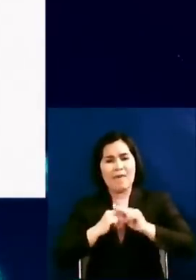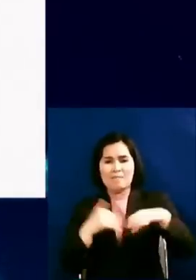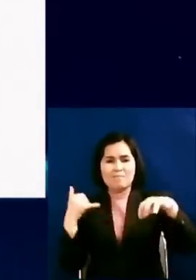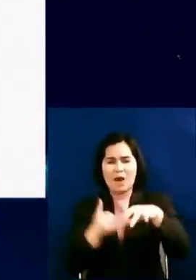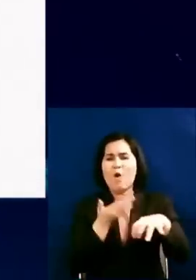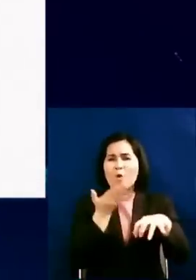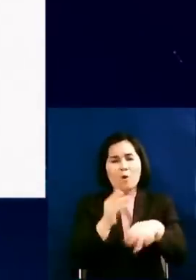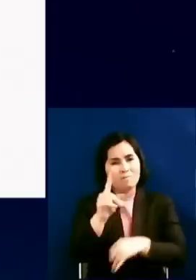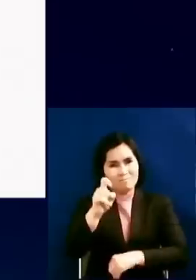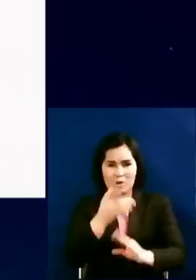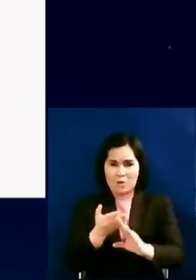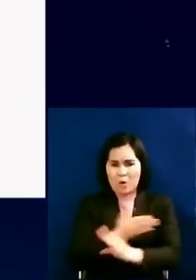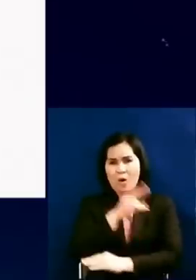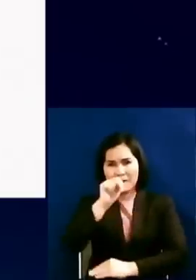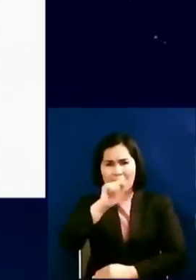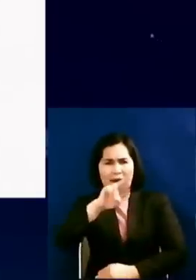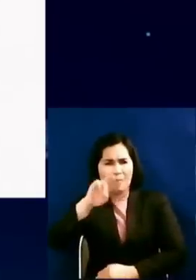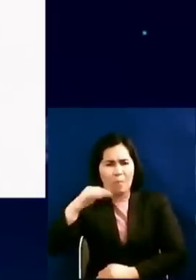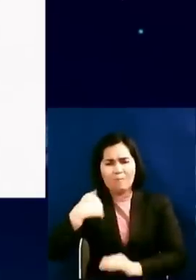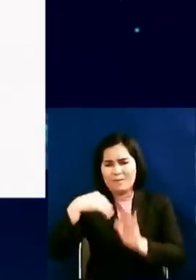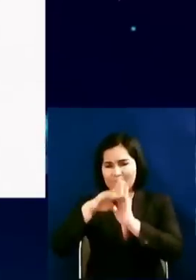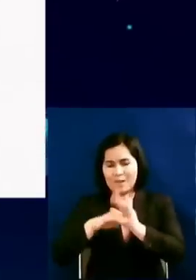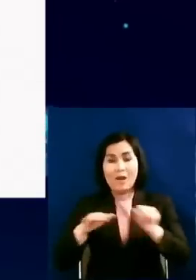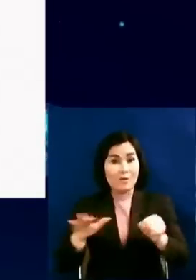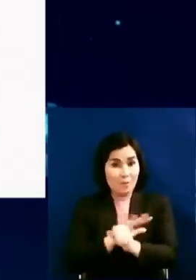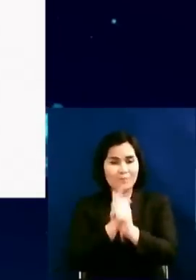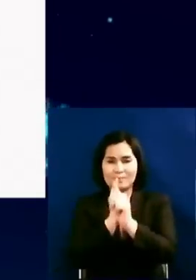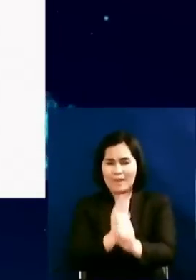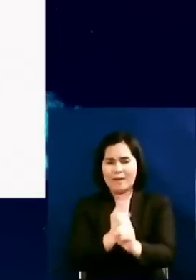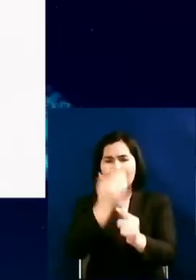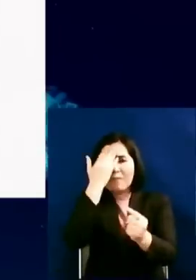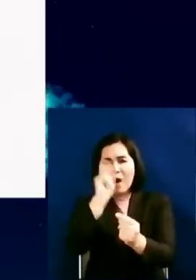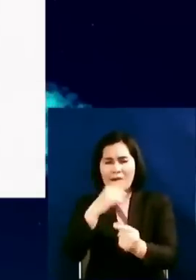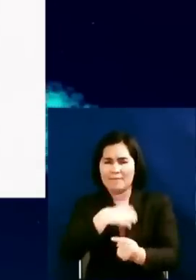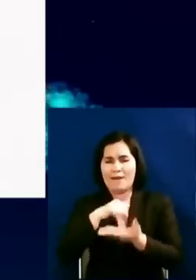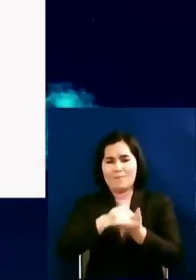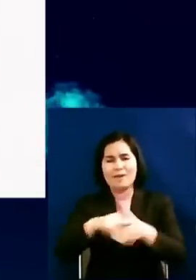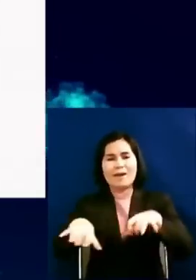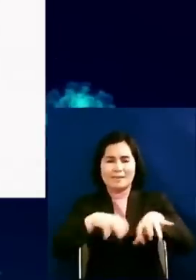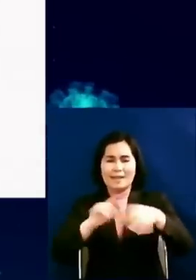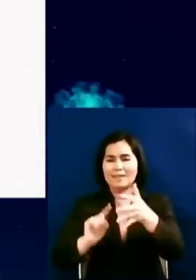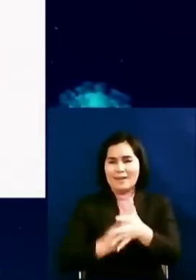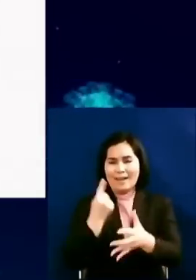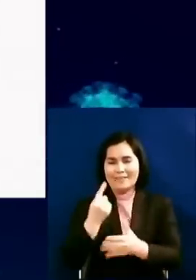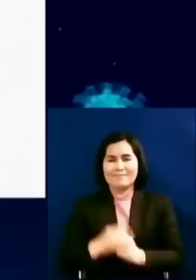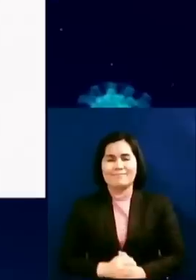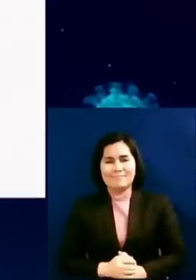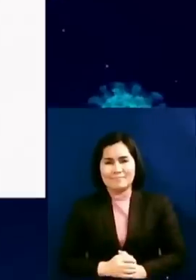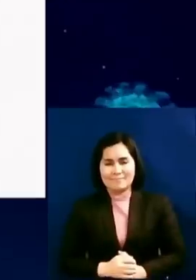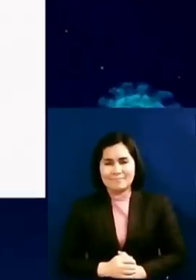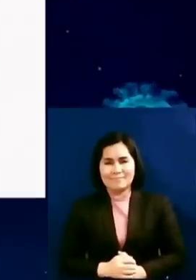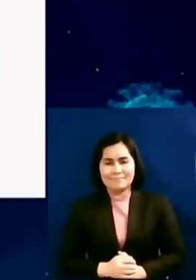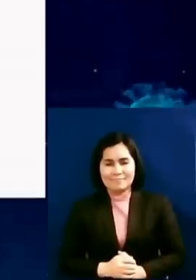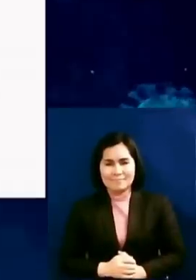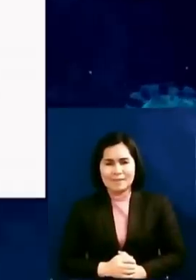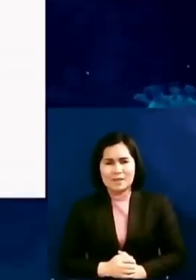จะต้องมีการนัดหมายมีระบบการติดตามให้แน่ชัดนะครับเพื่อให้ระบบการจัดบริการในช่วงต้นซึ่งถือว่าเป็นช่วงที่เรา